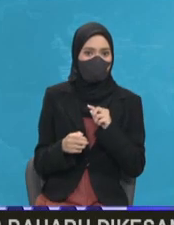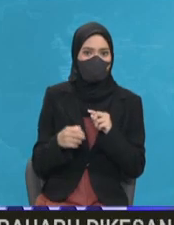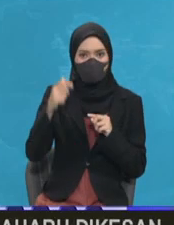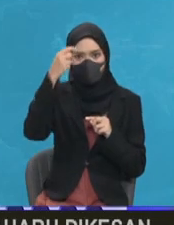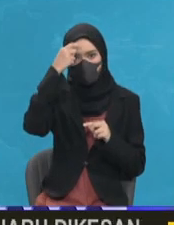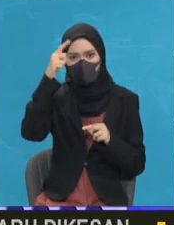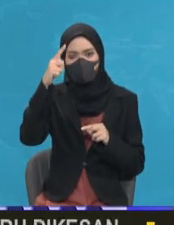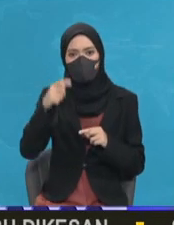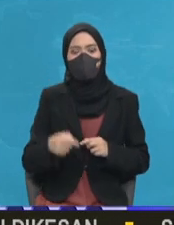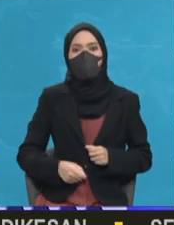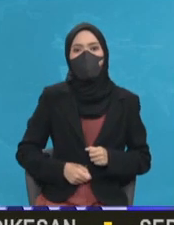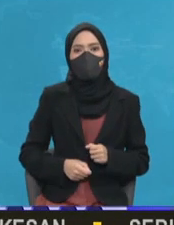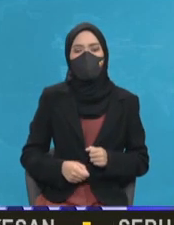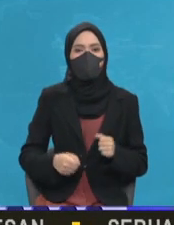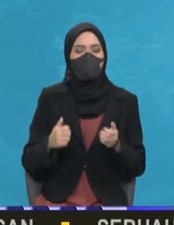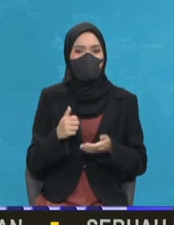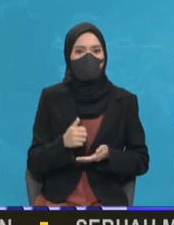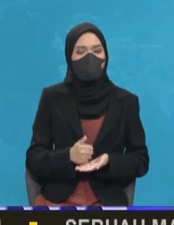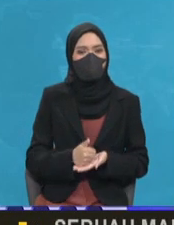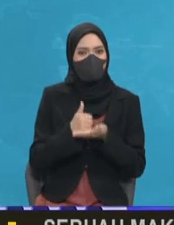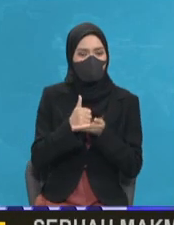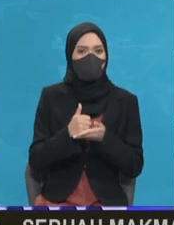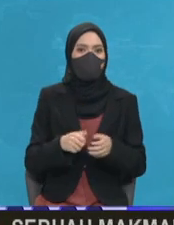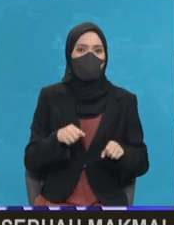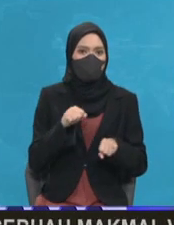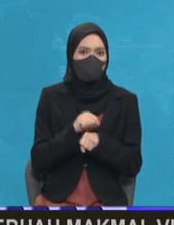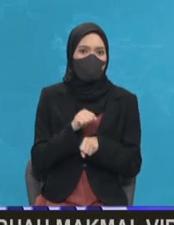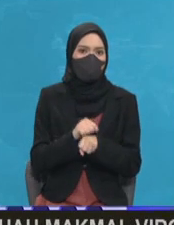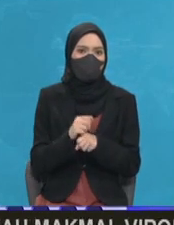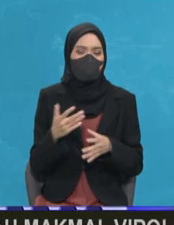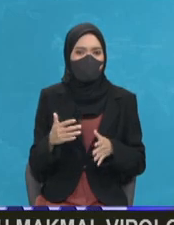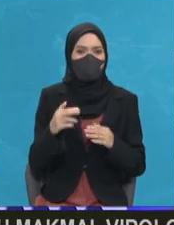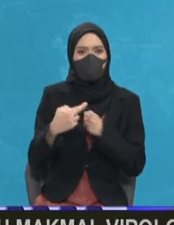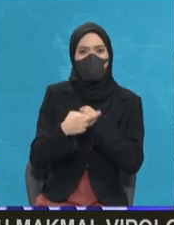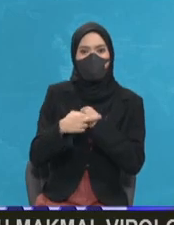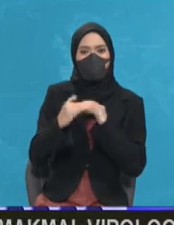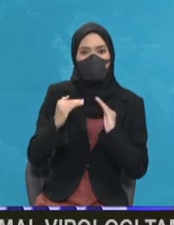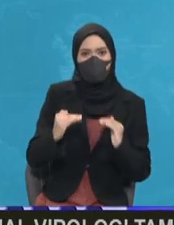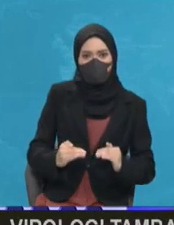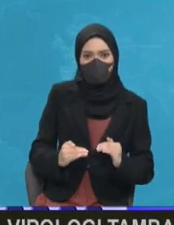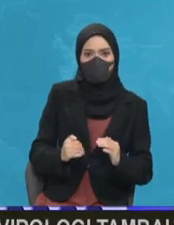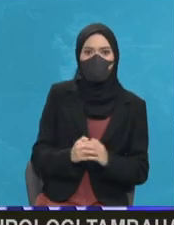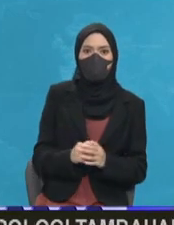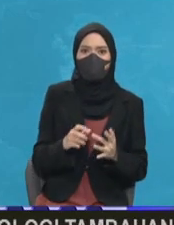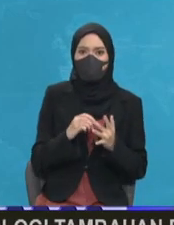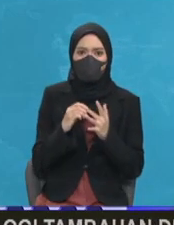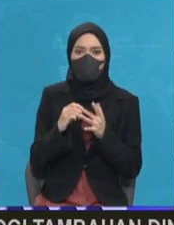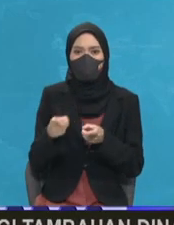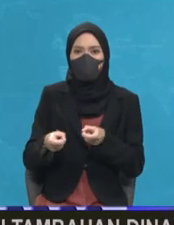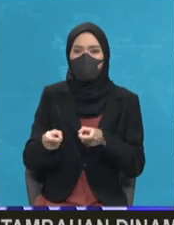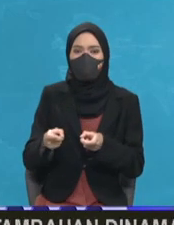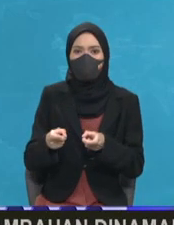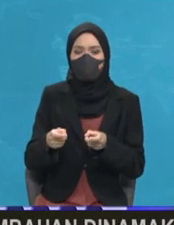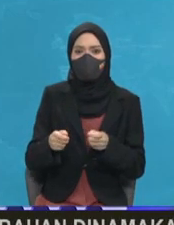tugas yang berisi korindah khususnya yang berkaitan penjagaan dan pengawalan e-shop dalam sama-sama mengawal